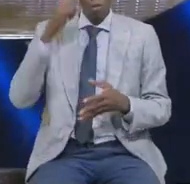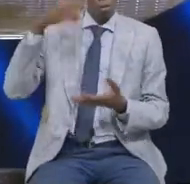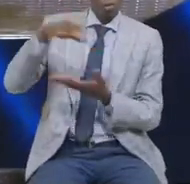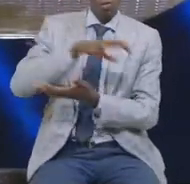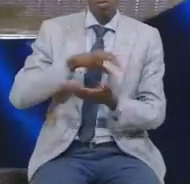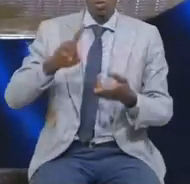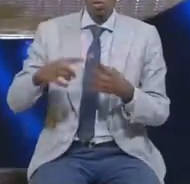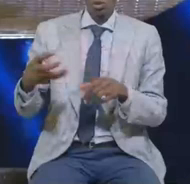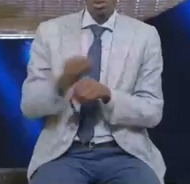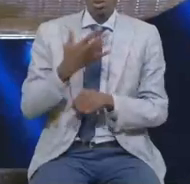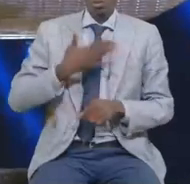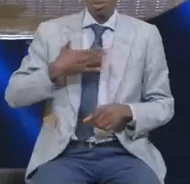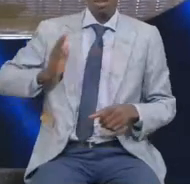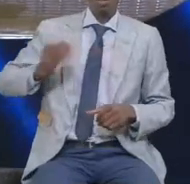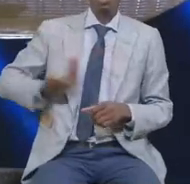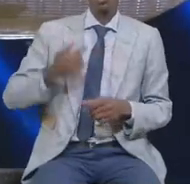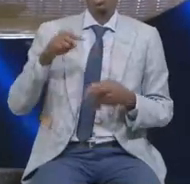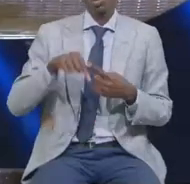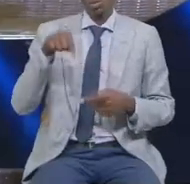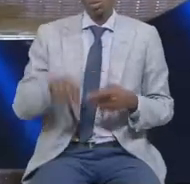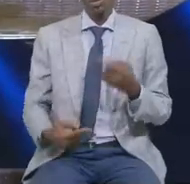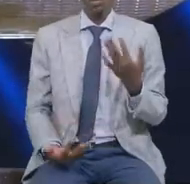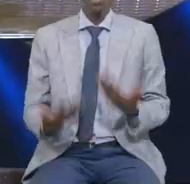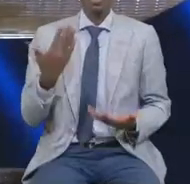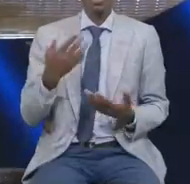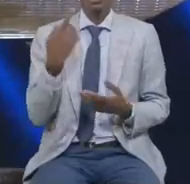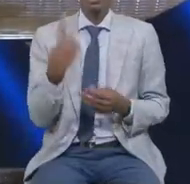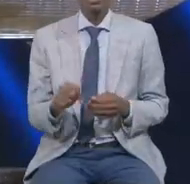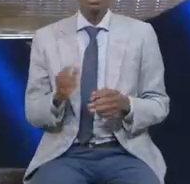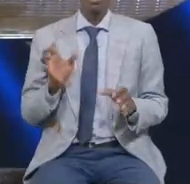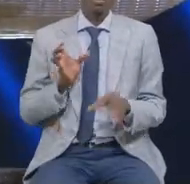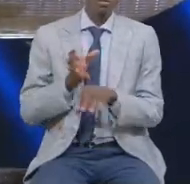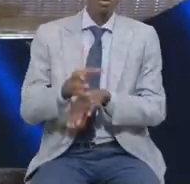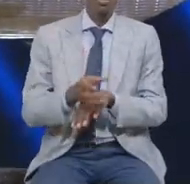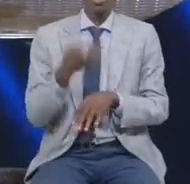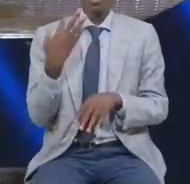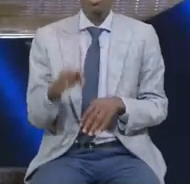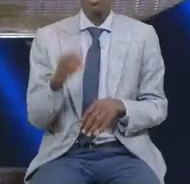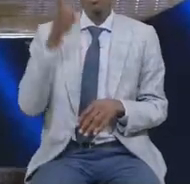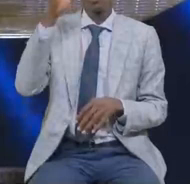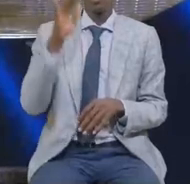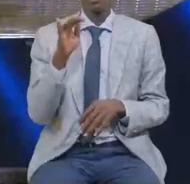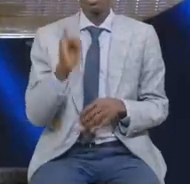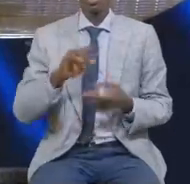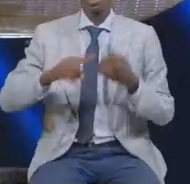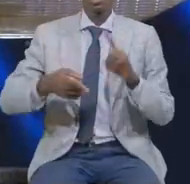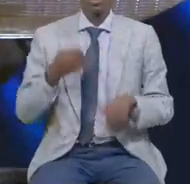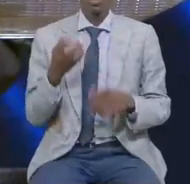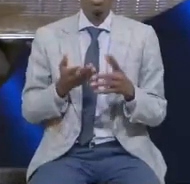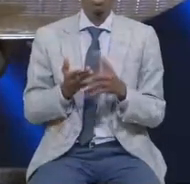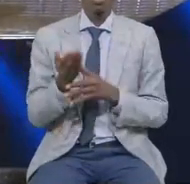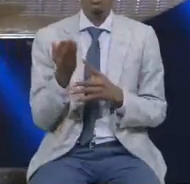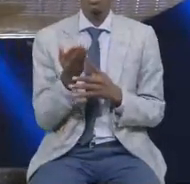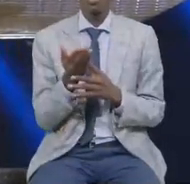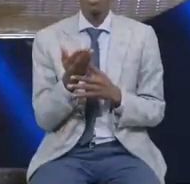dépasser cette ligne pour prendre, pour amener mon âme en enfer. La contrainte des compagnons